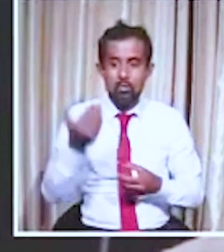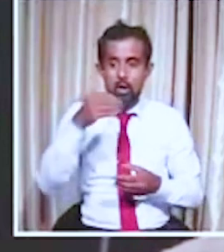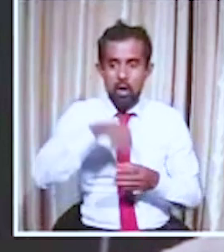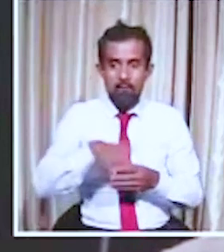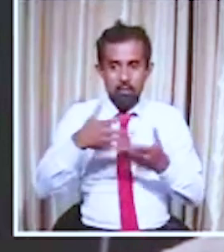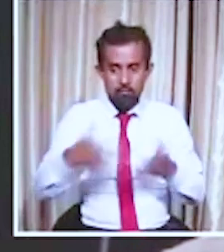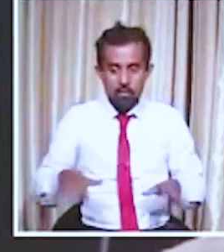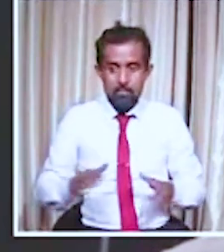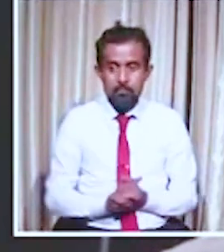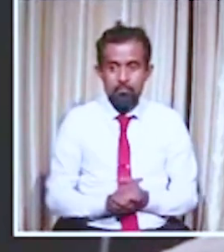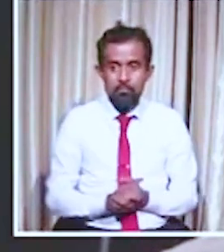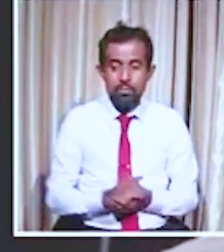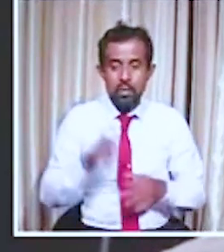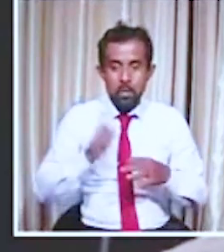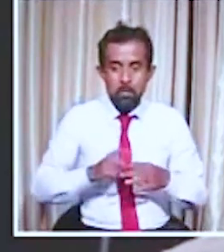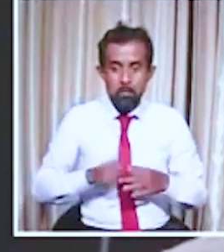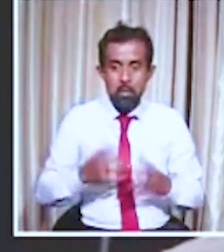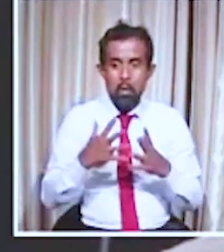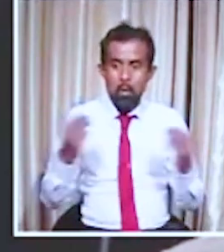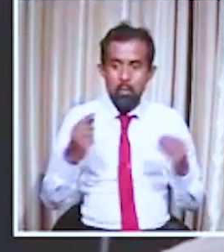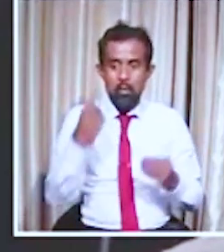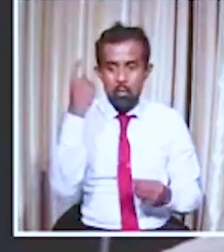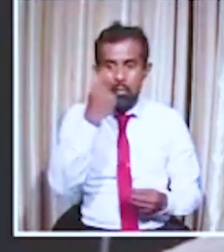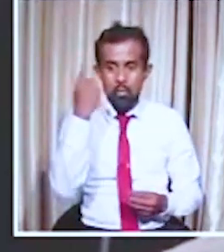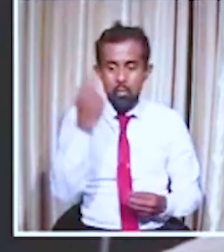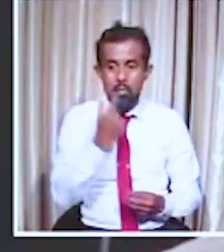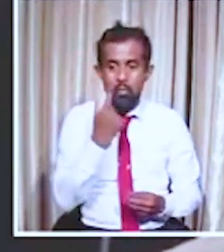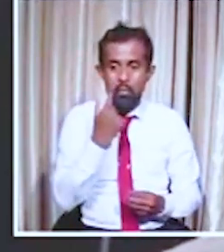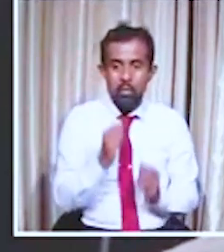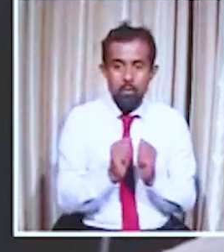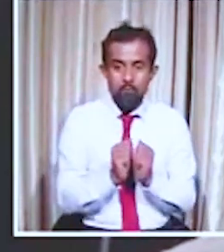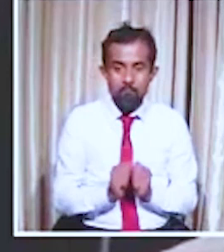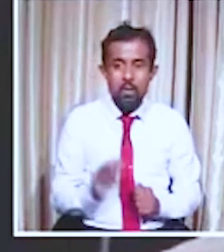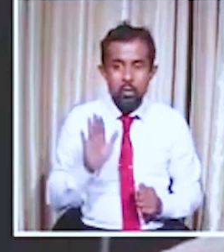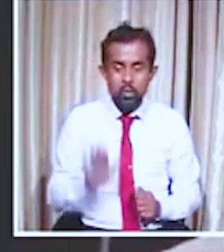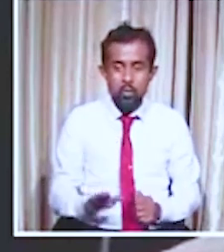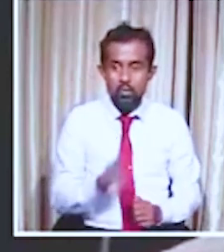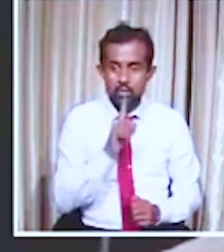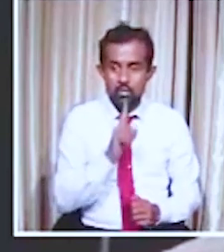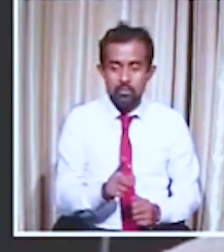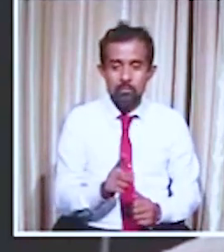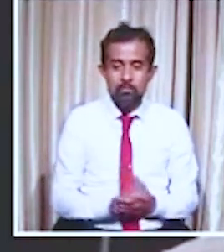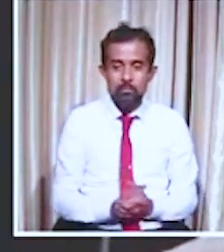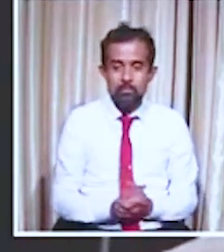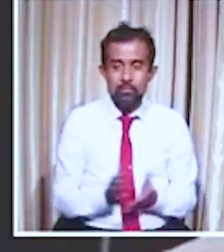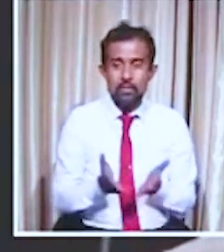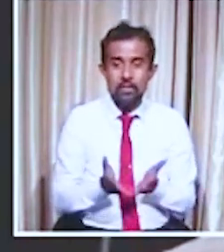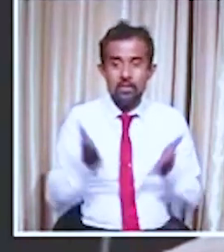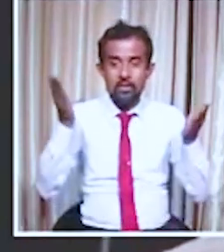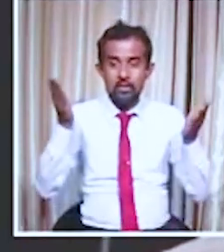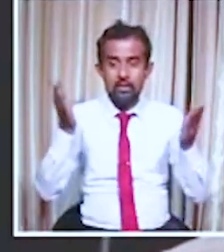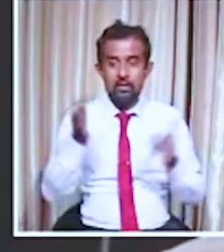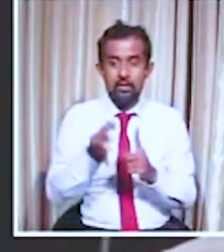இந்த பிரச்சனைகளுக்கு தீர்வு காண வேண்டும் என்பதாக நான் உளமாற பிரார்த்திக்கின்ற அதே வேளையில், இந்தியாவின் குடியரசுத் தலைவியாக தெரிவு செய்யப்பட்டிருக்கின்ற